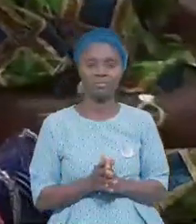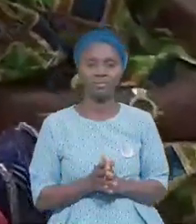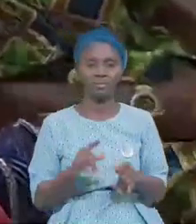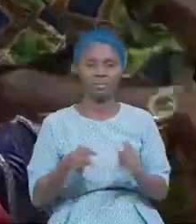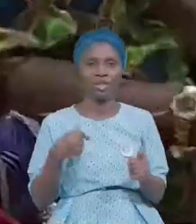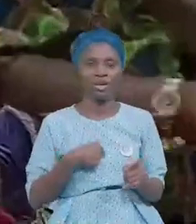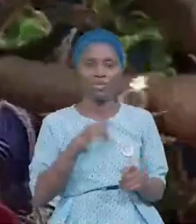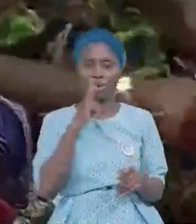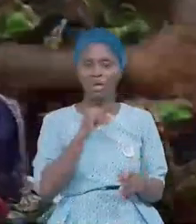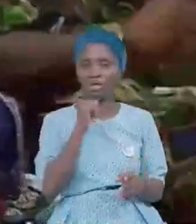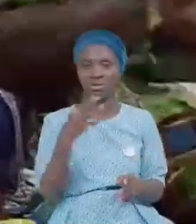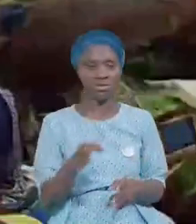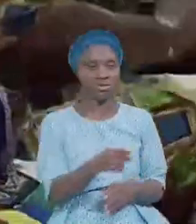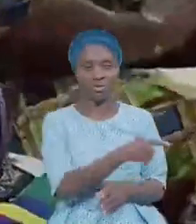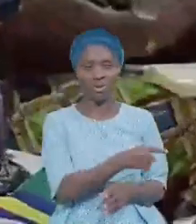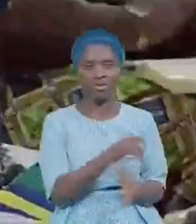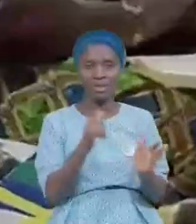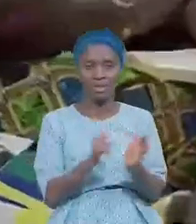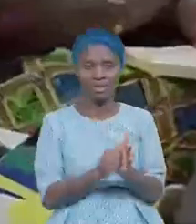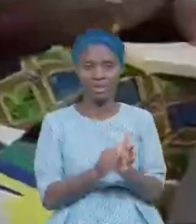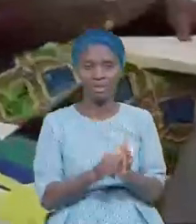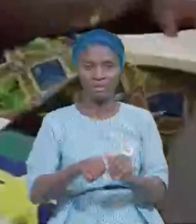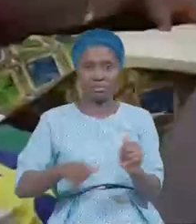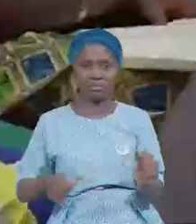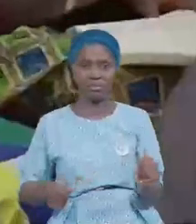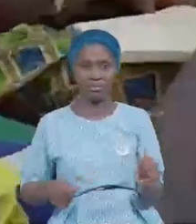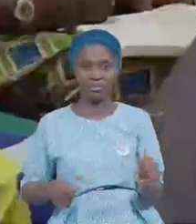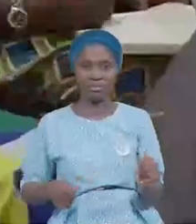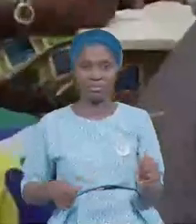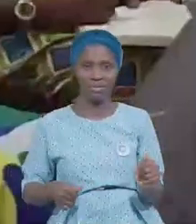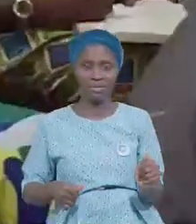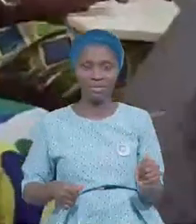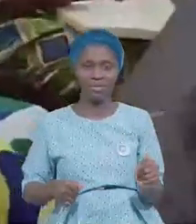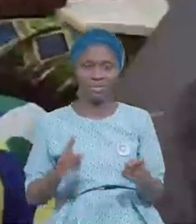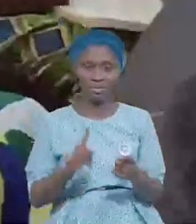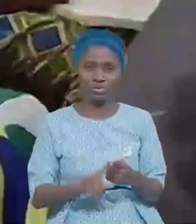Nous ne sommes pas de ceux qui se retirent pour se perdre.